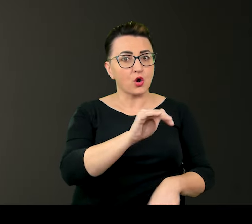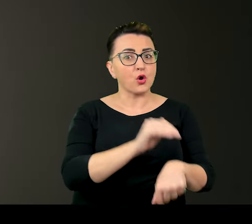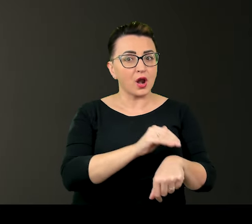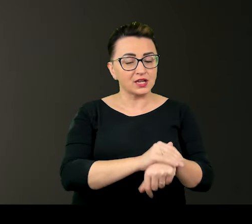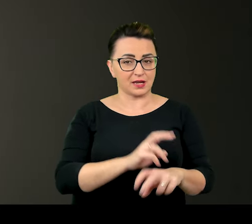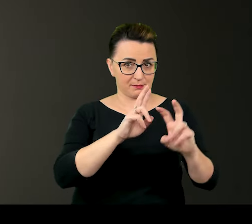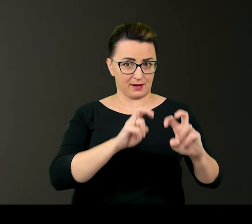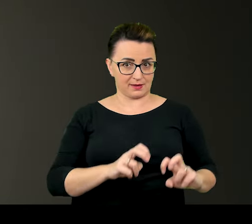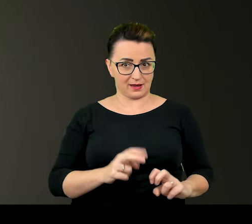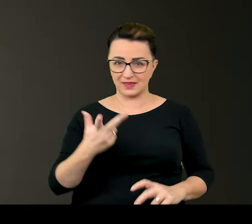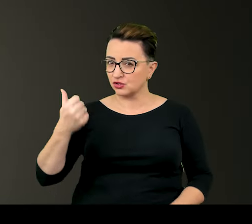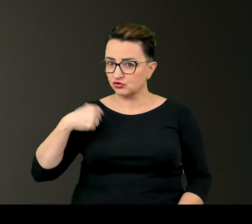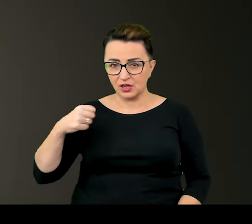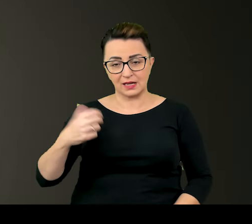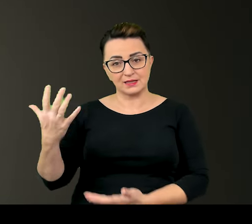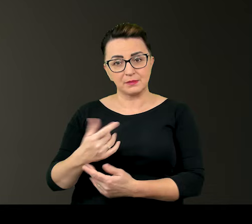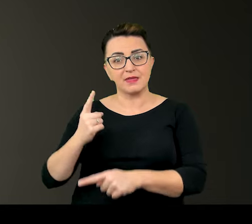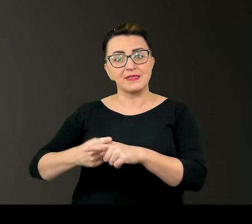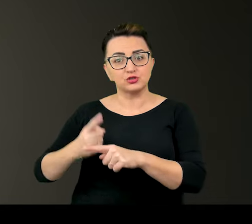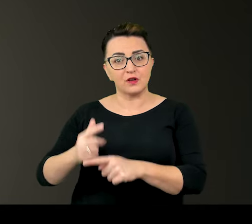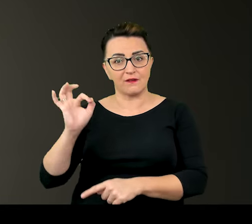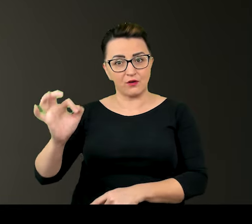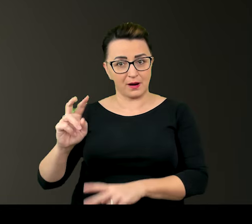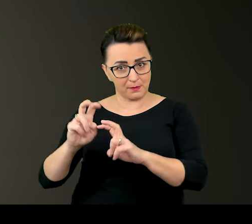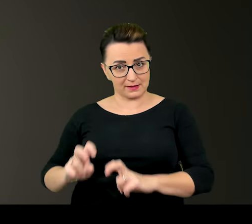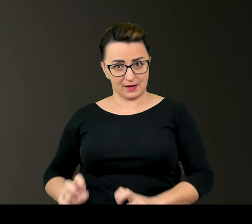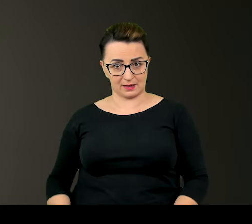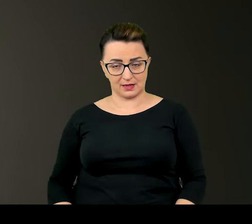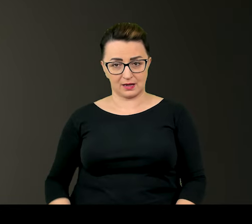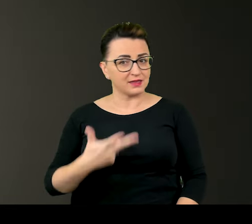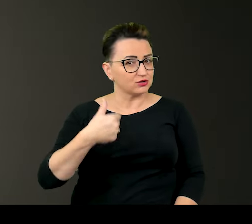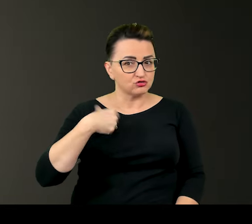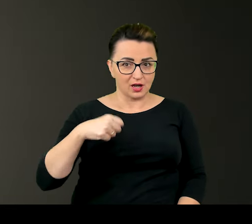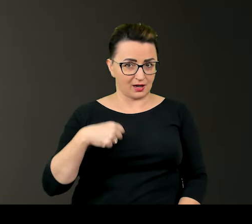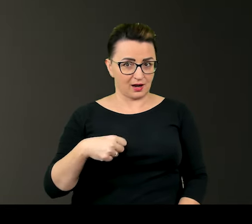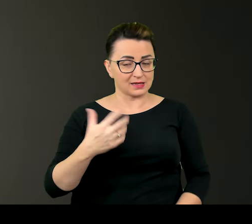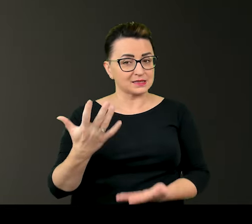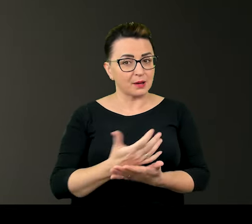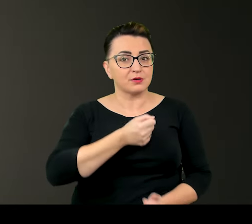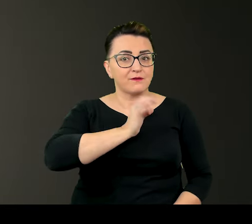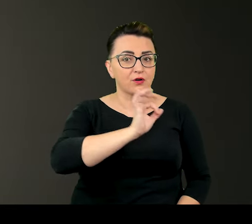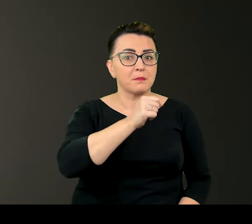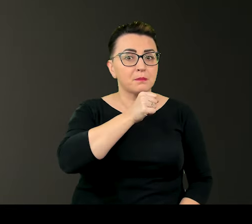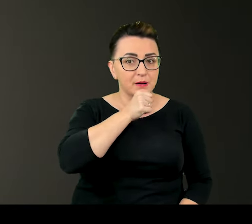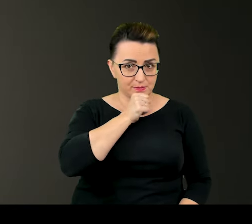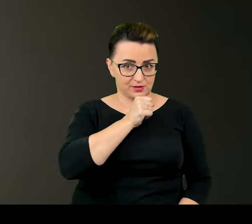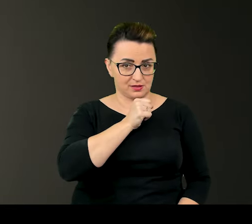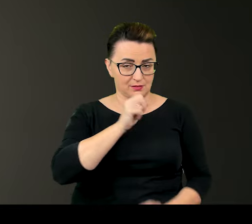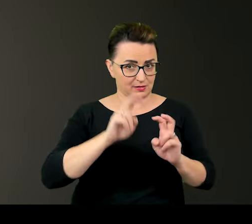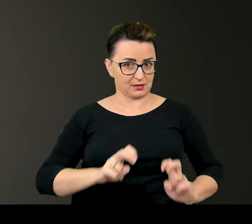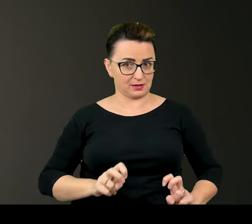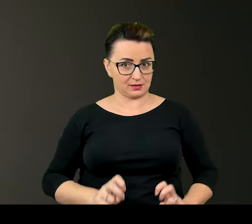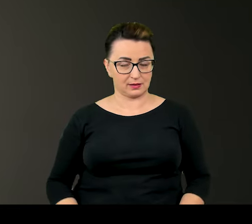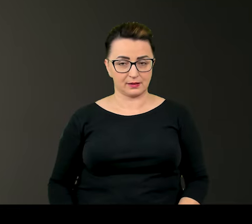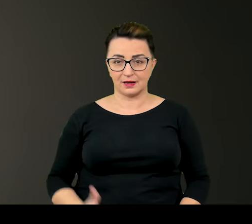Zabierz koleżankę na badanie. Nie czekaj, zabierz teściową na badania. Nie czekaj, zabierz babcię